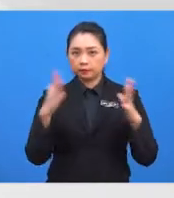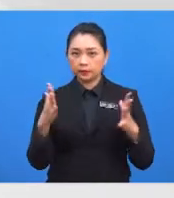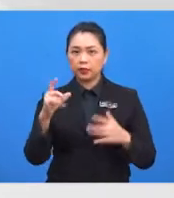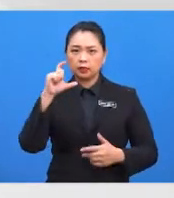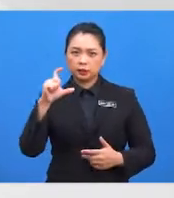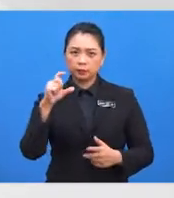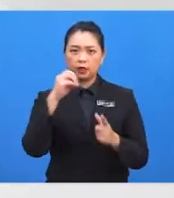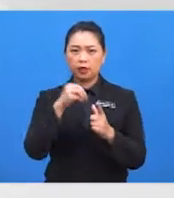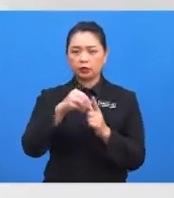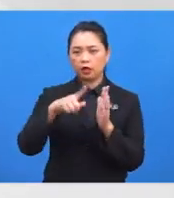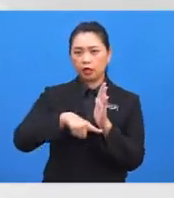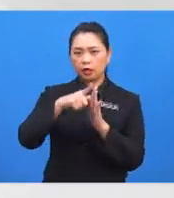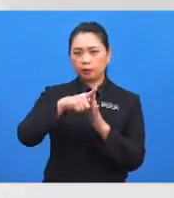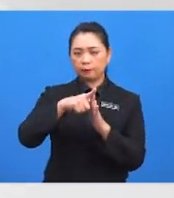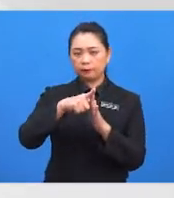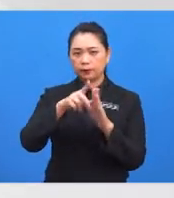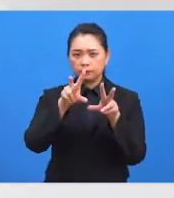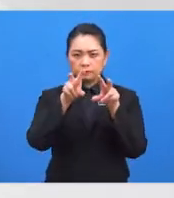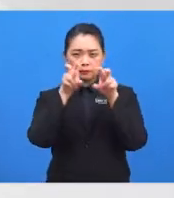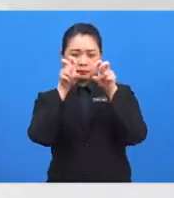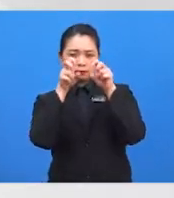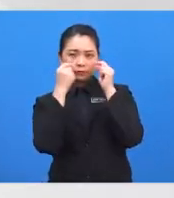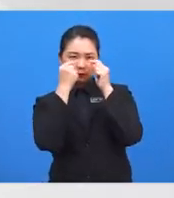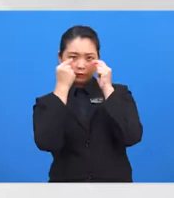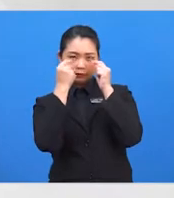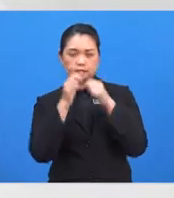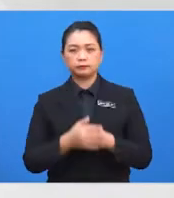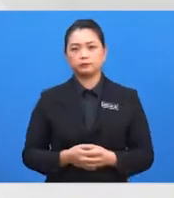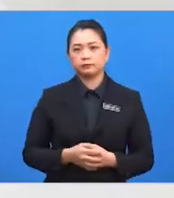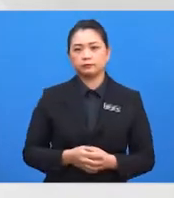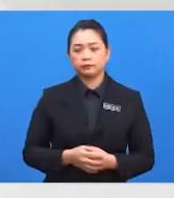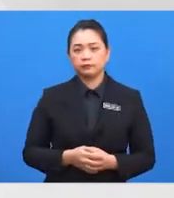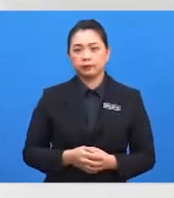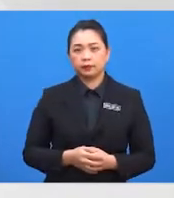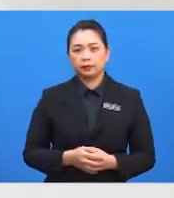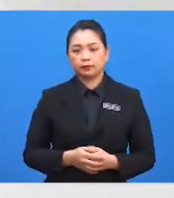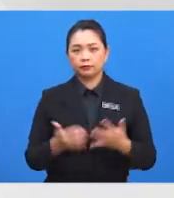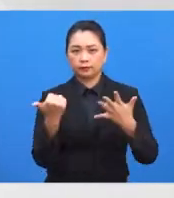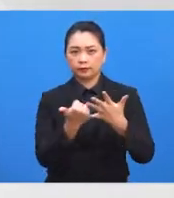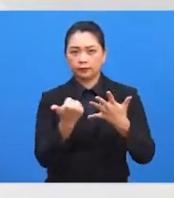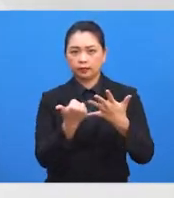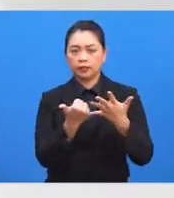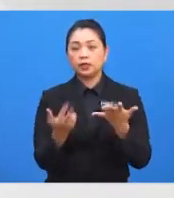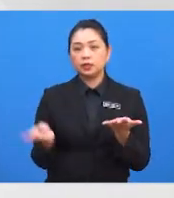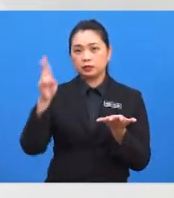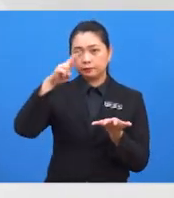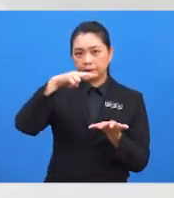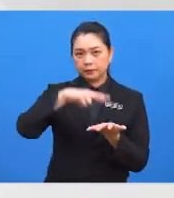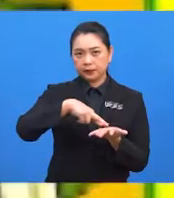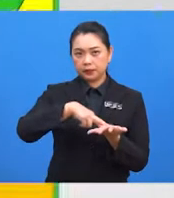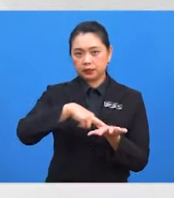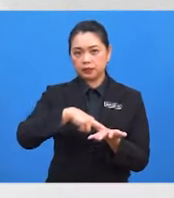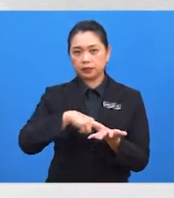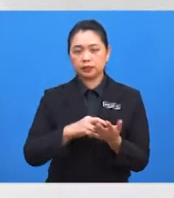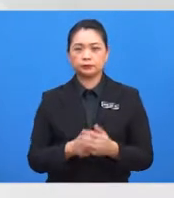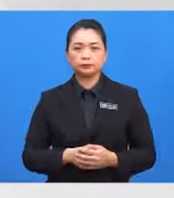tebal atau lebih memikat mata audiens. Yang kelima adalah repetition. Repetition